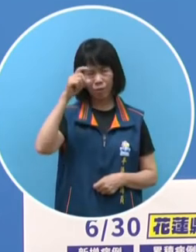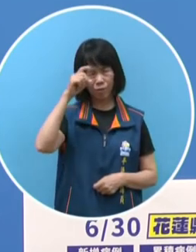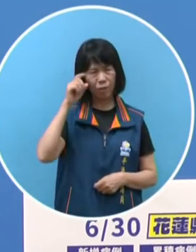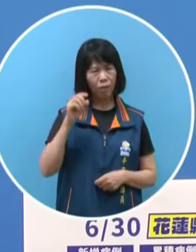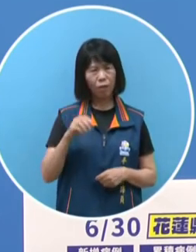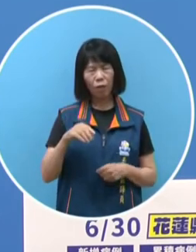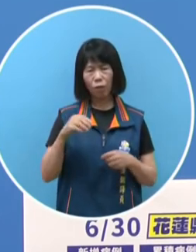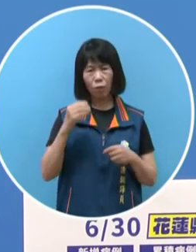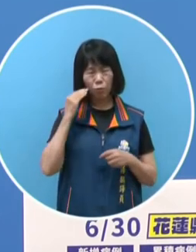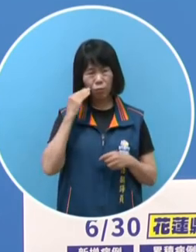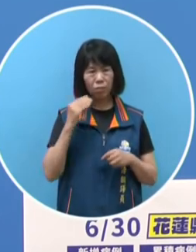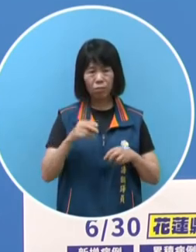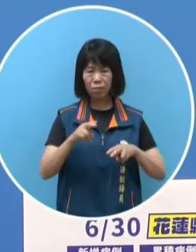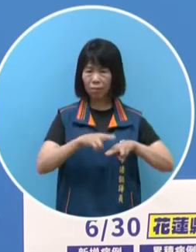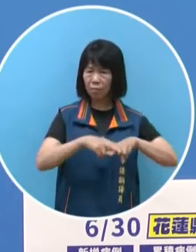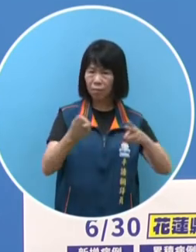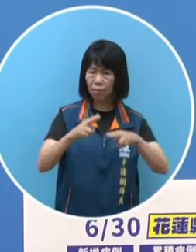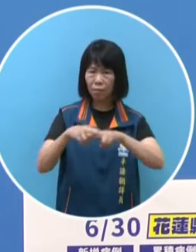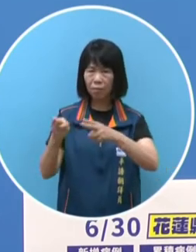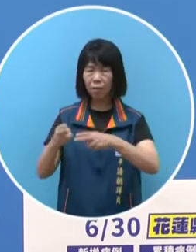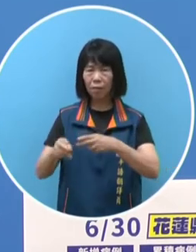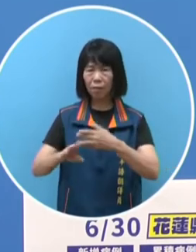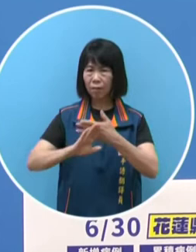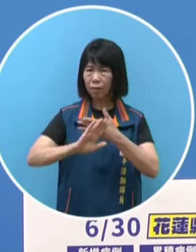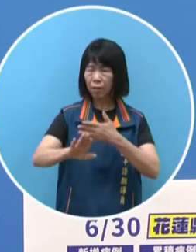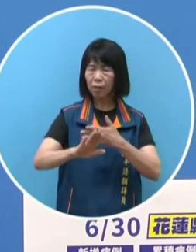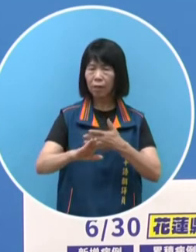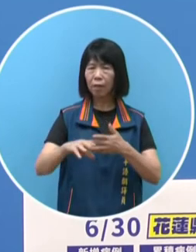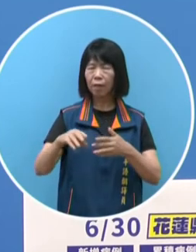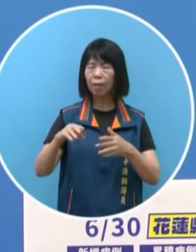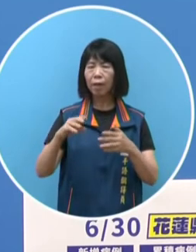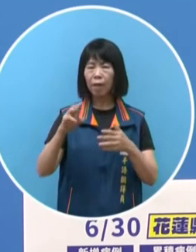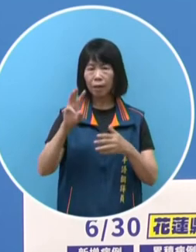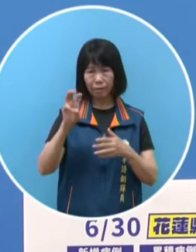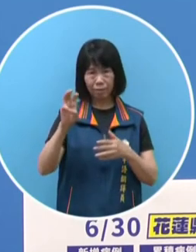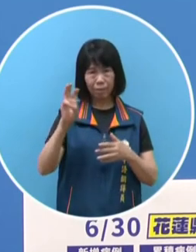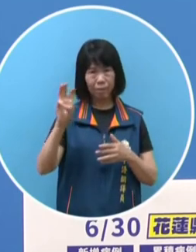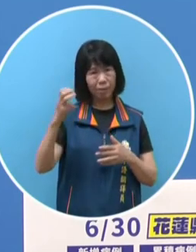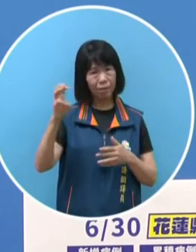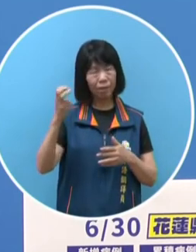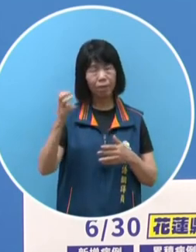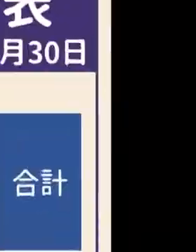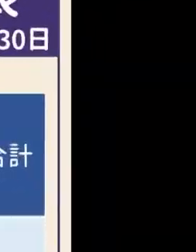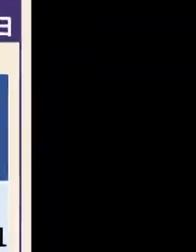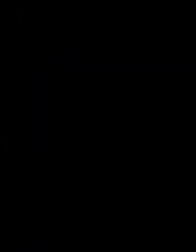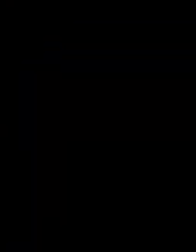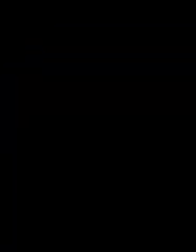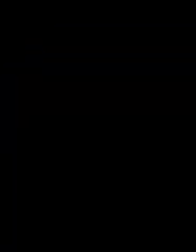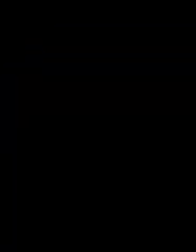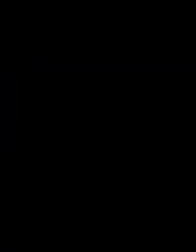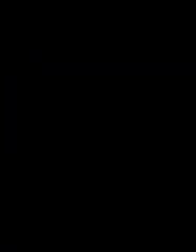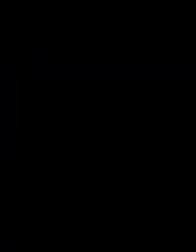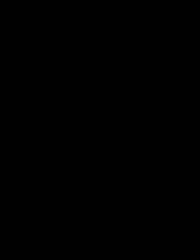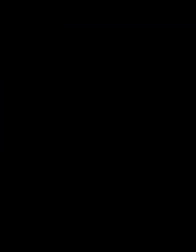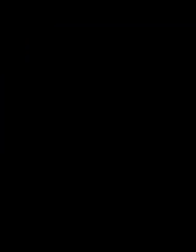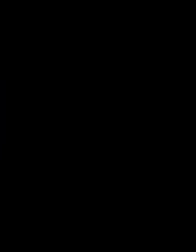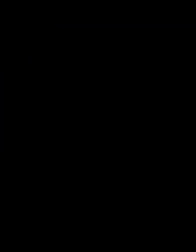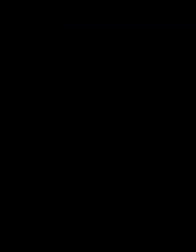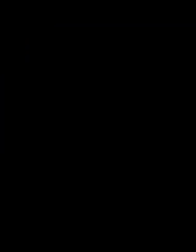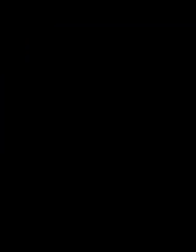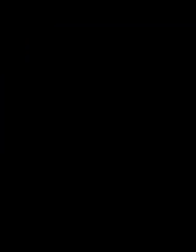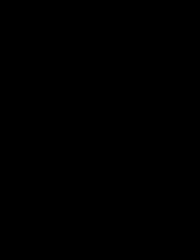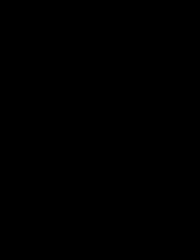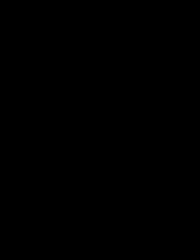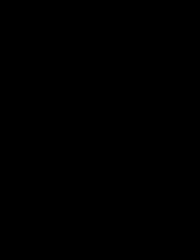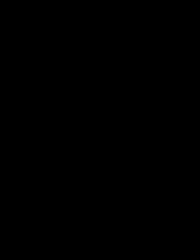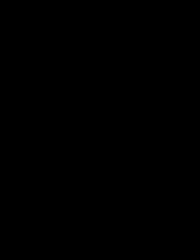为开放而让其他的30万乡亲陷于危险之中。 记者会上，徐县长说，疫